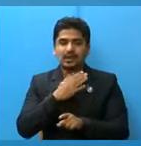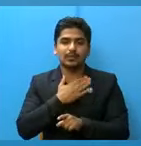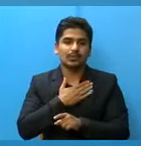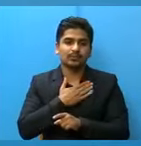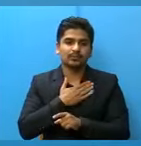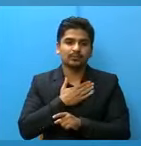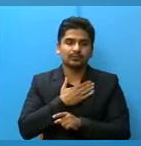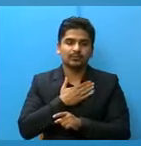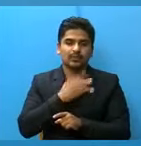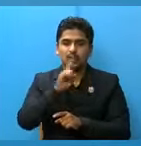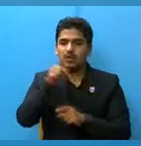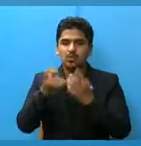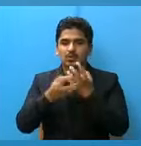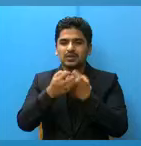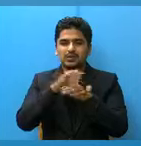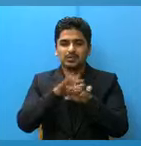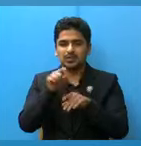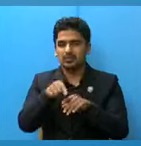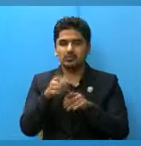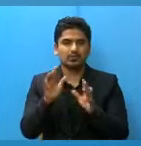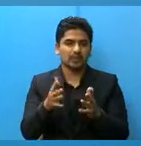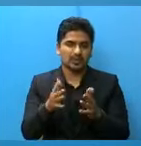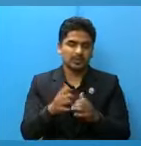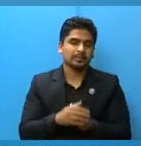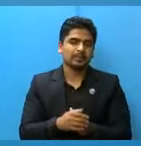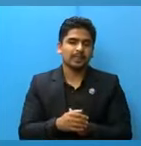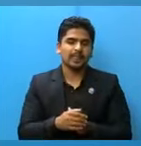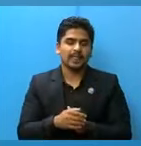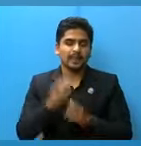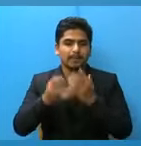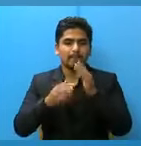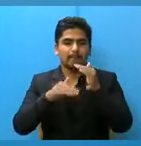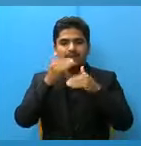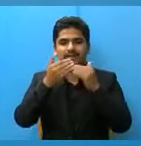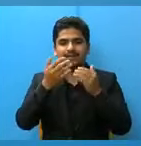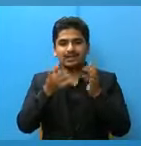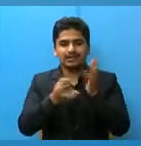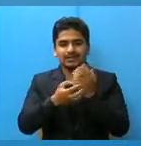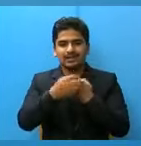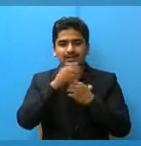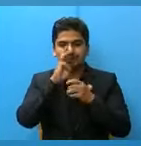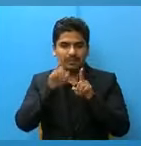विकशित देश माँ पनी यो